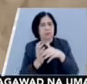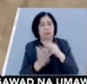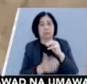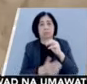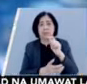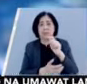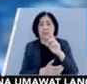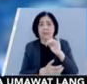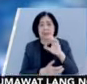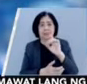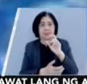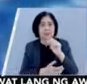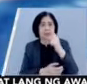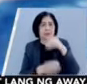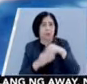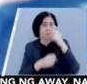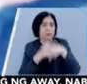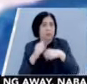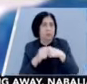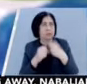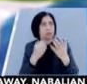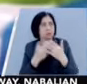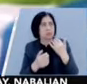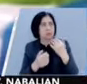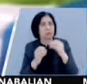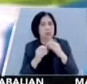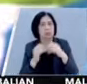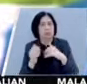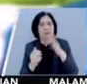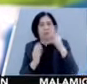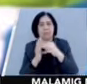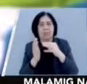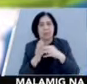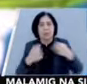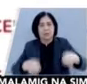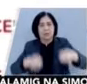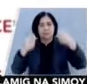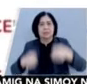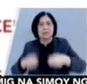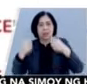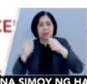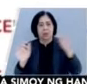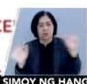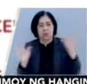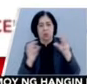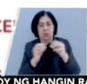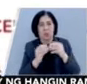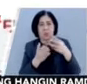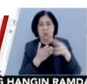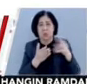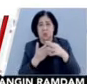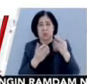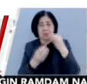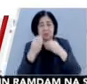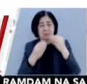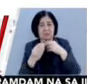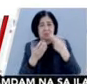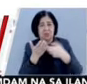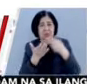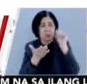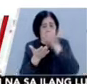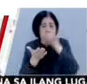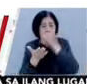sa buong taon o katumbas ng mahigit 5 milyong sako. So pag pinagsama-sama po natin yon sa lahat ng population during that year, kaya